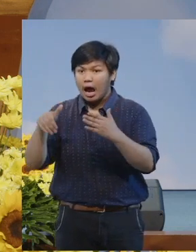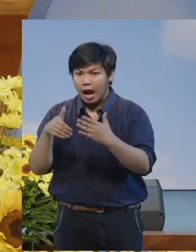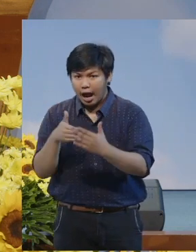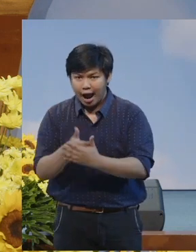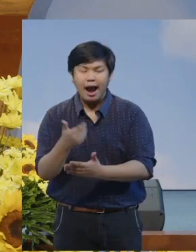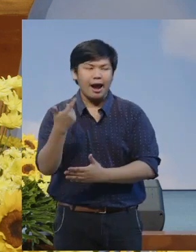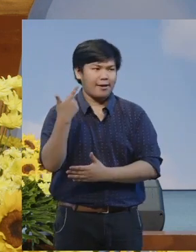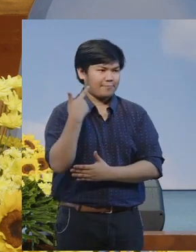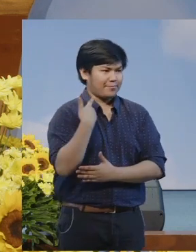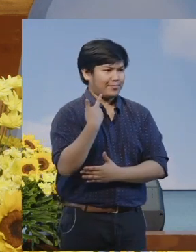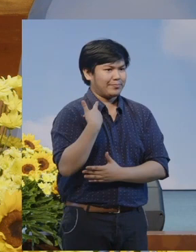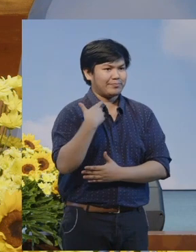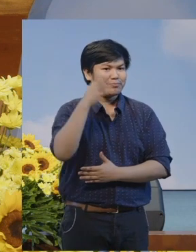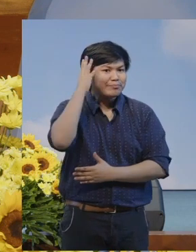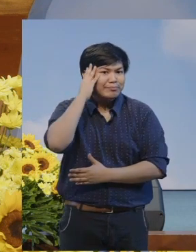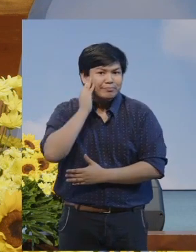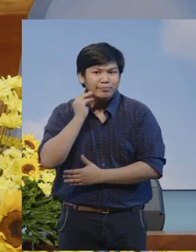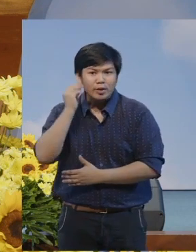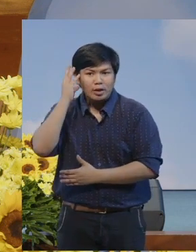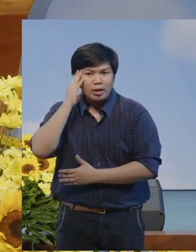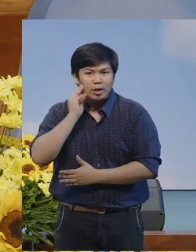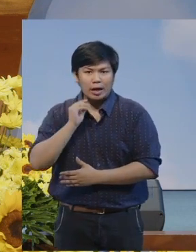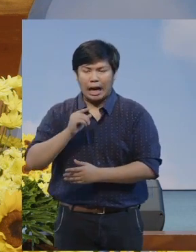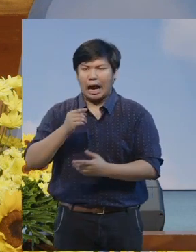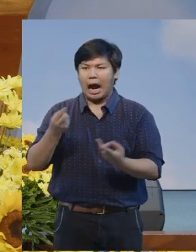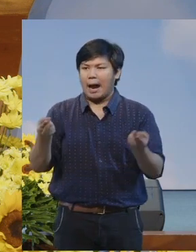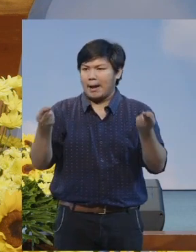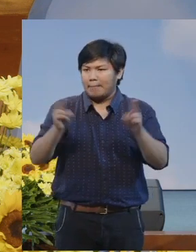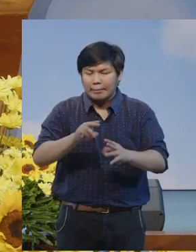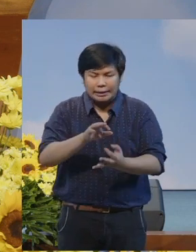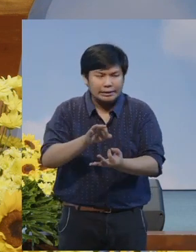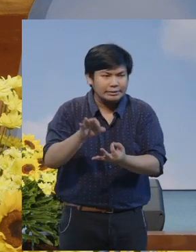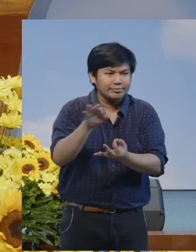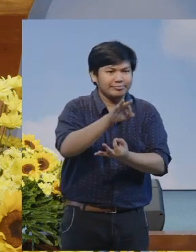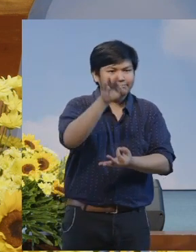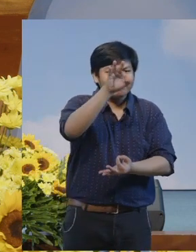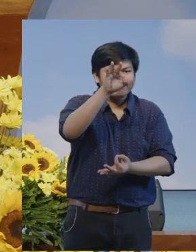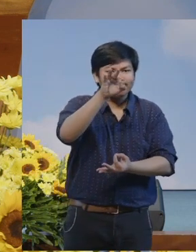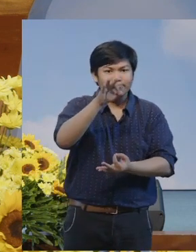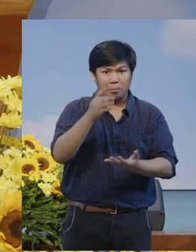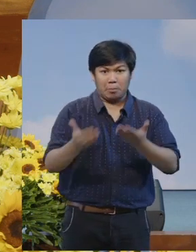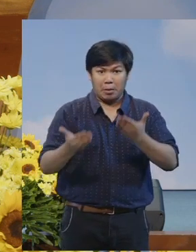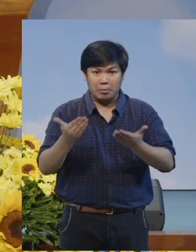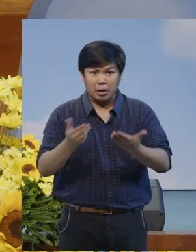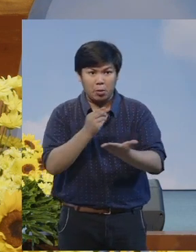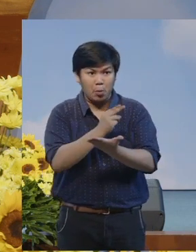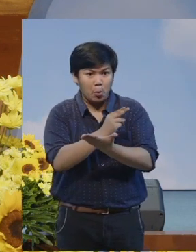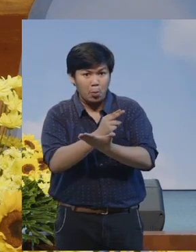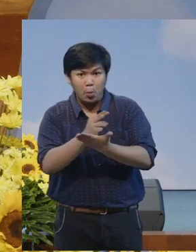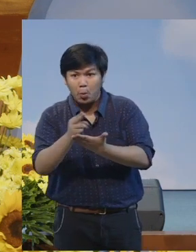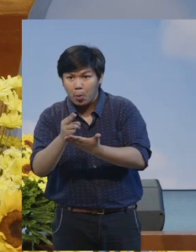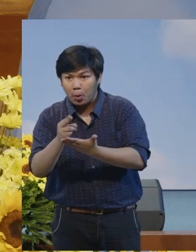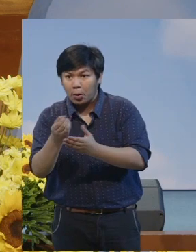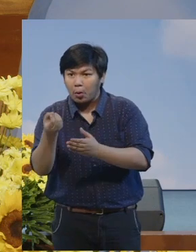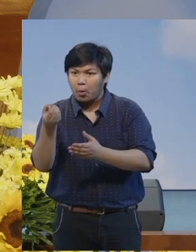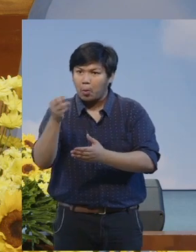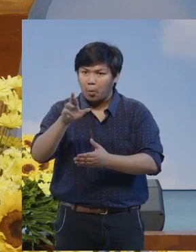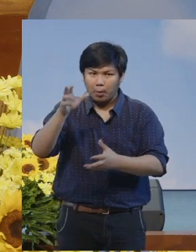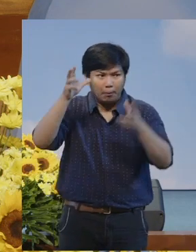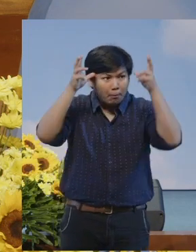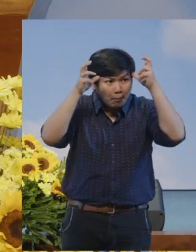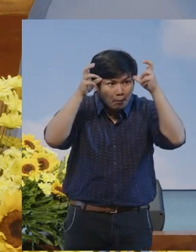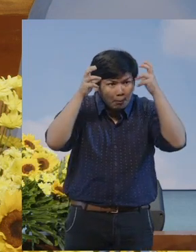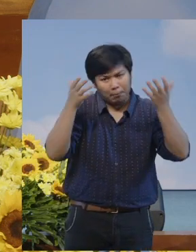kamalayan sa mga supernatural na bagay. Ito man ay banal o hindi banal.